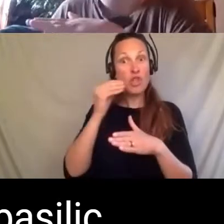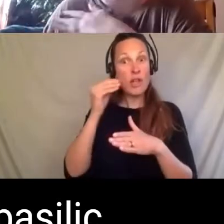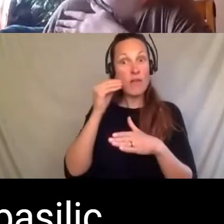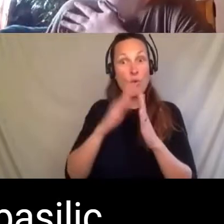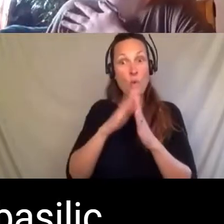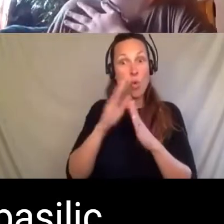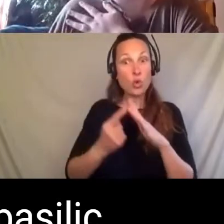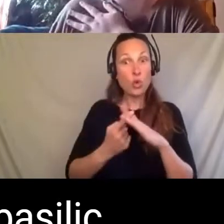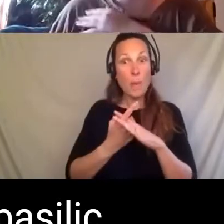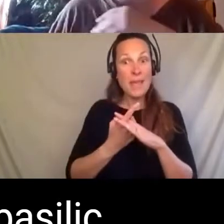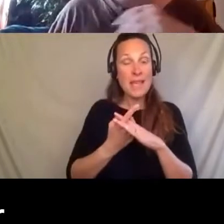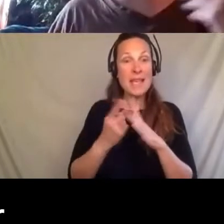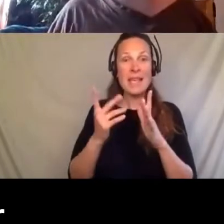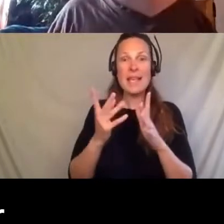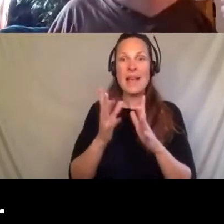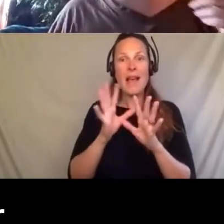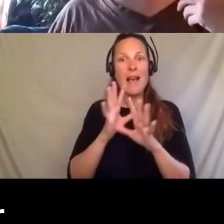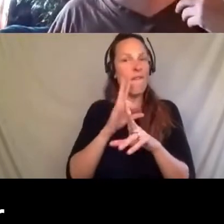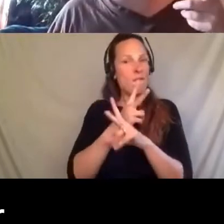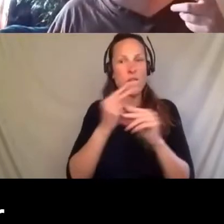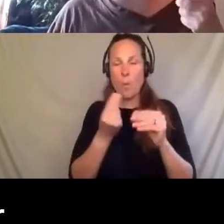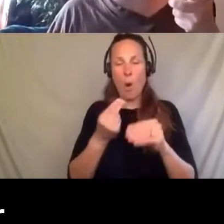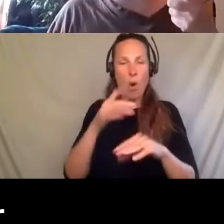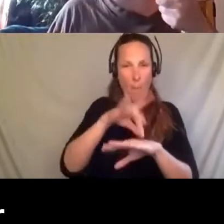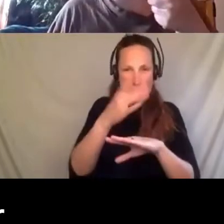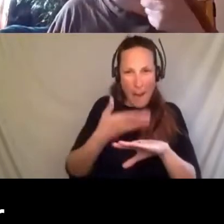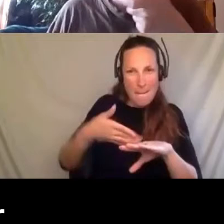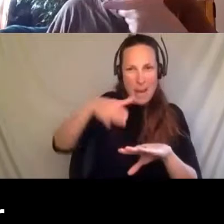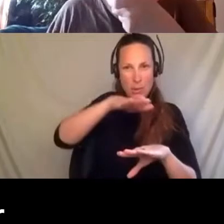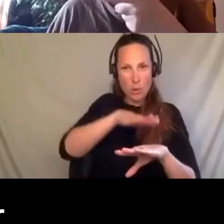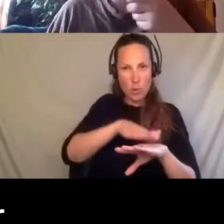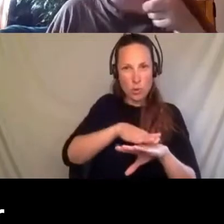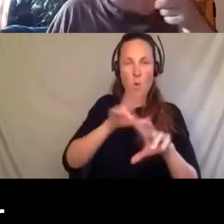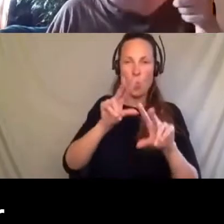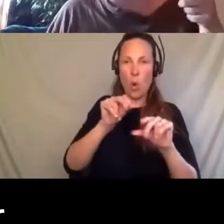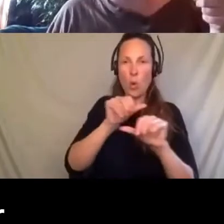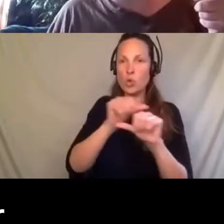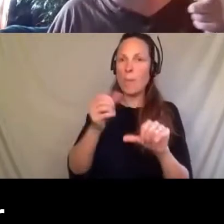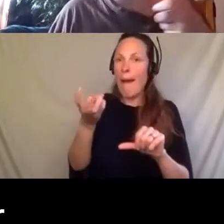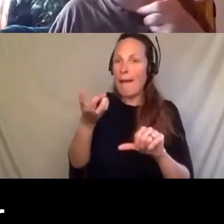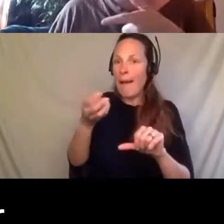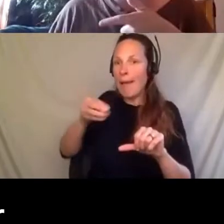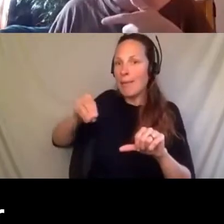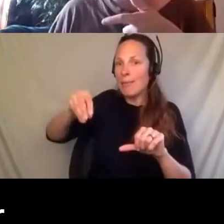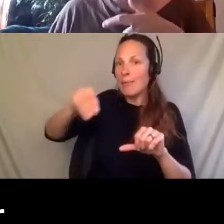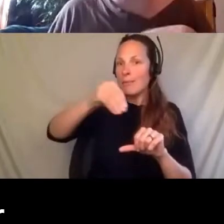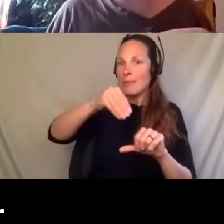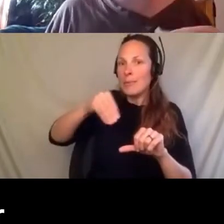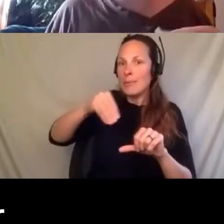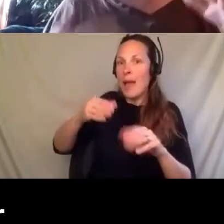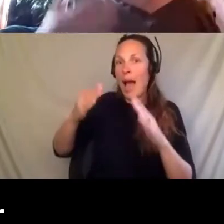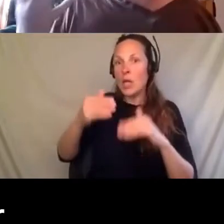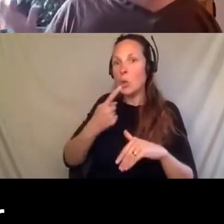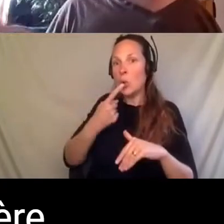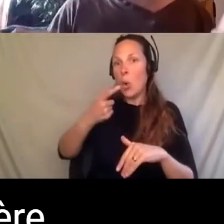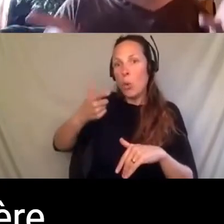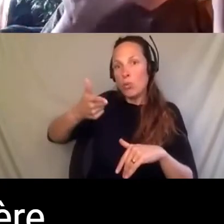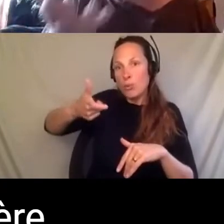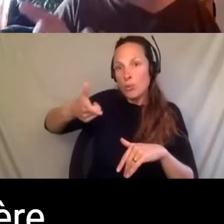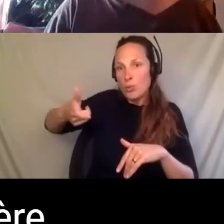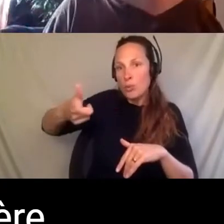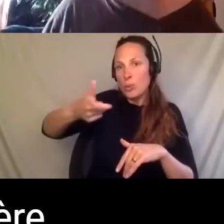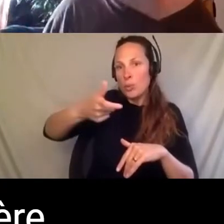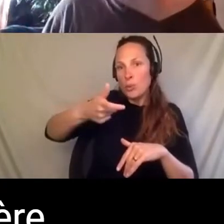couvrez-le pas avec de la terre. Vous pouvez simplement arroser avec un petit vaporisateur d'eau,